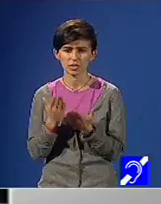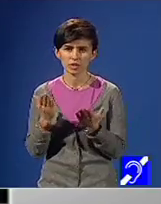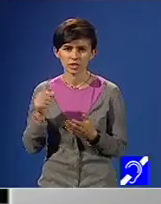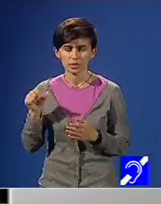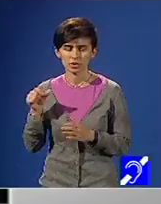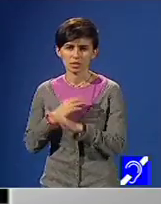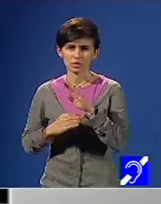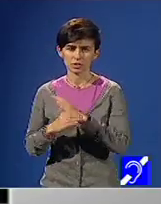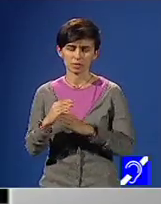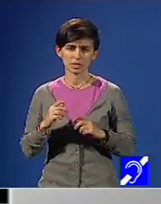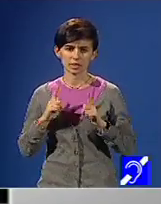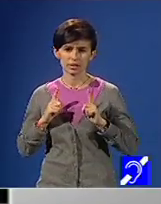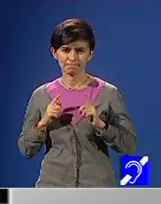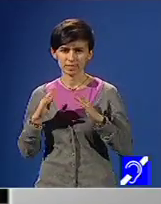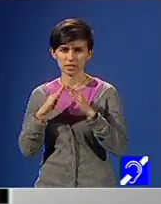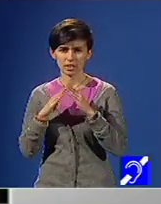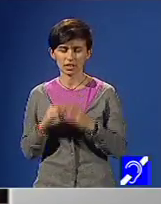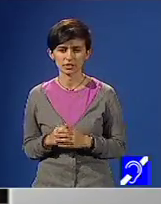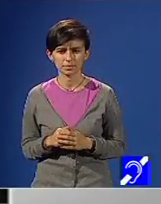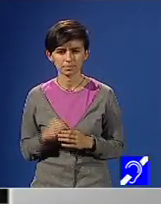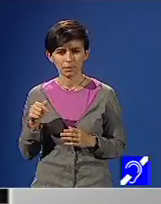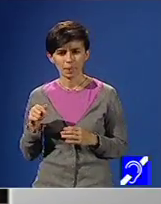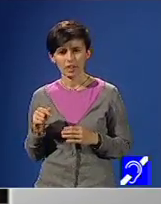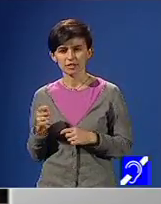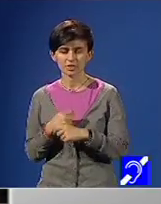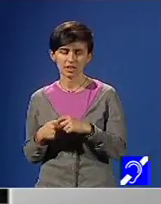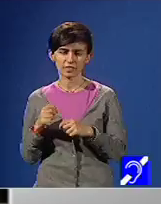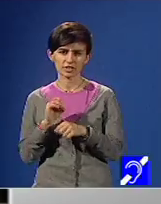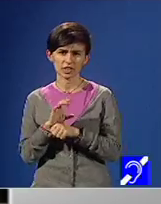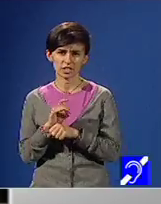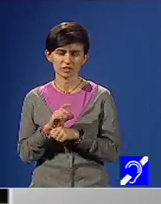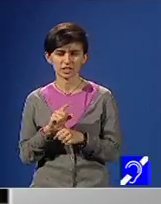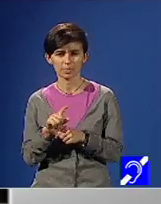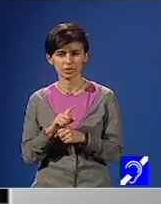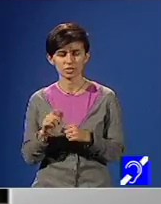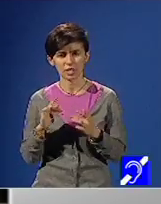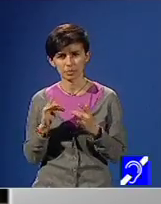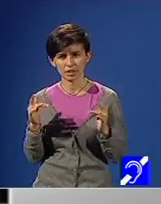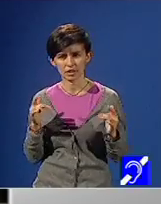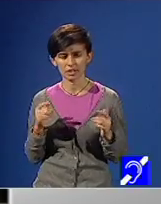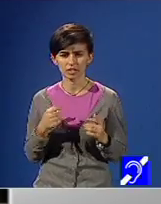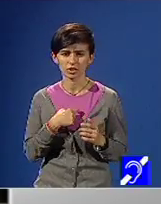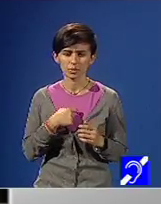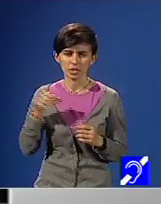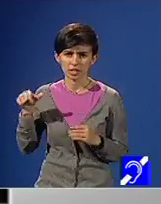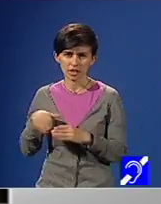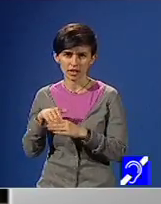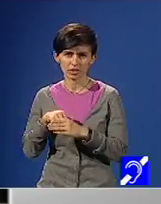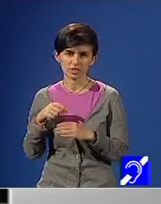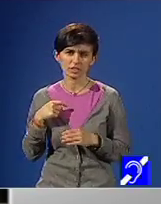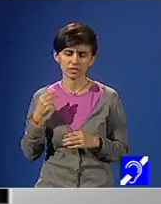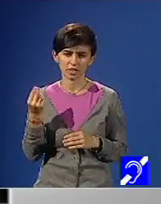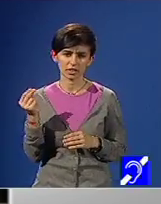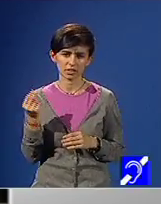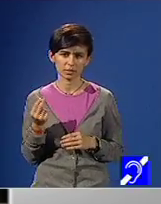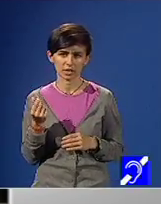cu dizabilități să stea acasă. Brutăria Patru Biscuiți își vinde produsele online și le permite angajatelor să fie